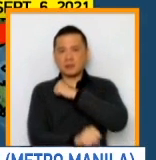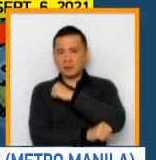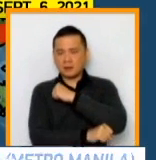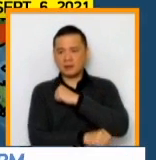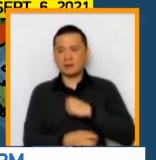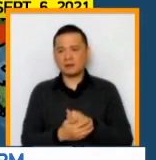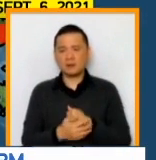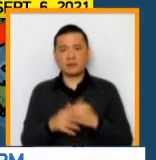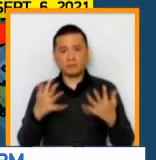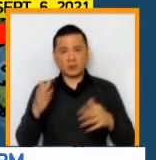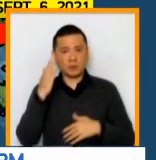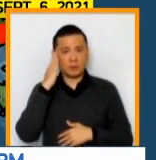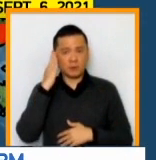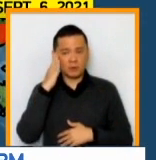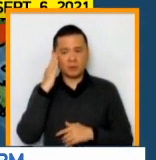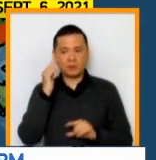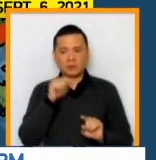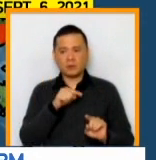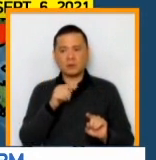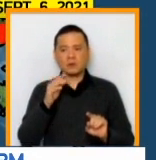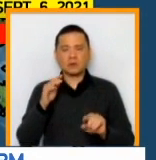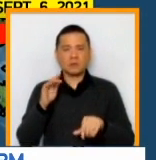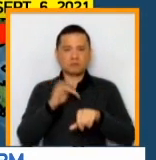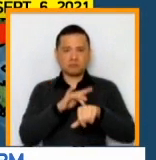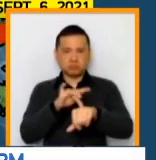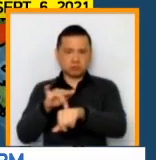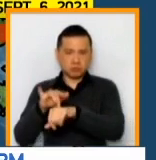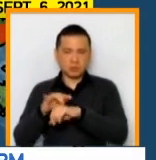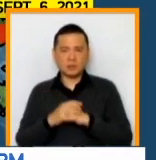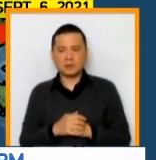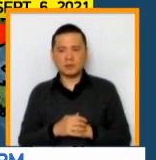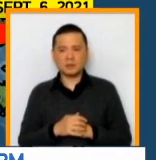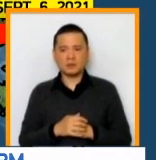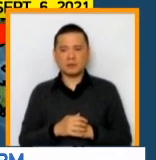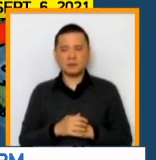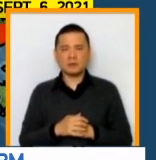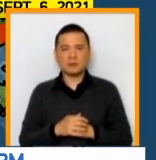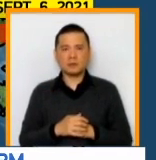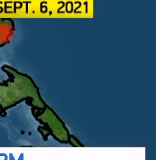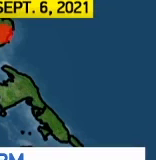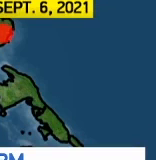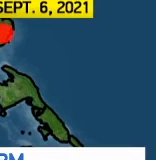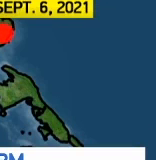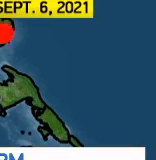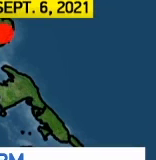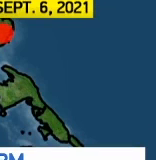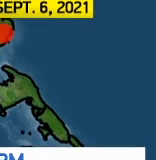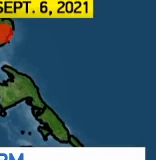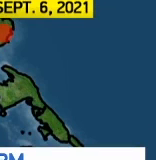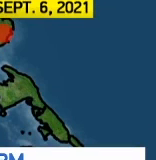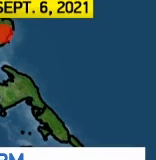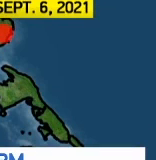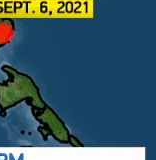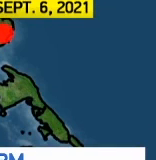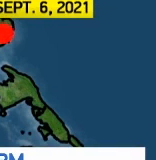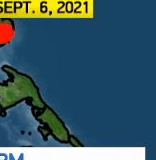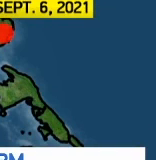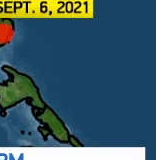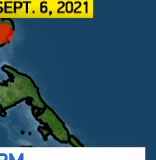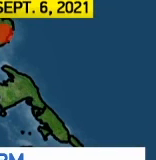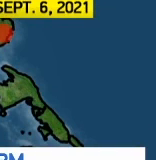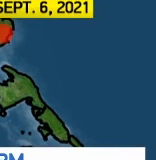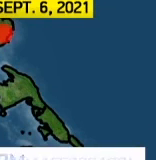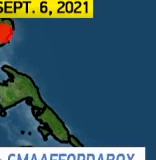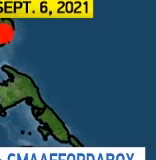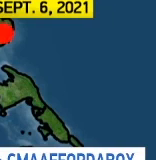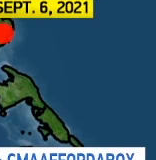natin na ang Visayas ay separated by bodies of water, yung mga isda doon. At least yung landfall na yun, nakakapagpahina rin sa lakas niya, di ba, Chris? Well, Igan, tama ka